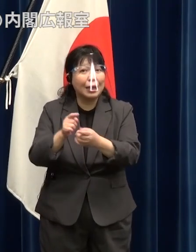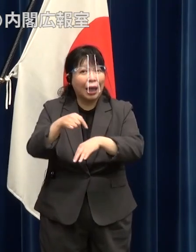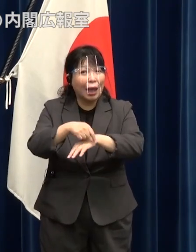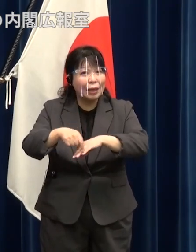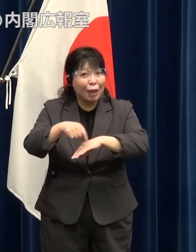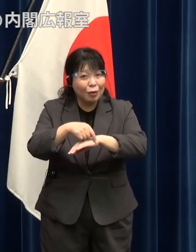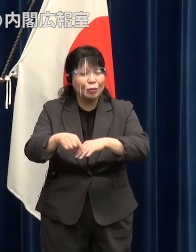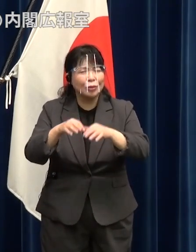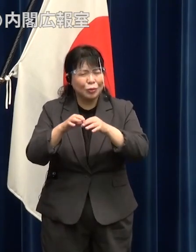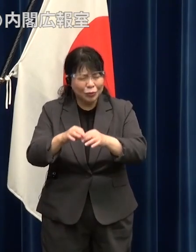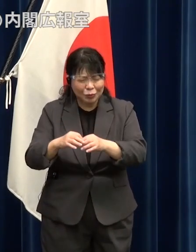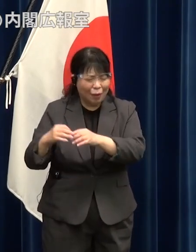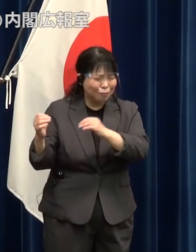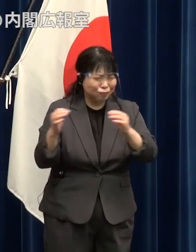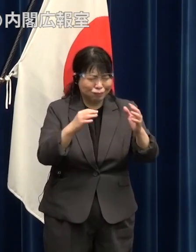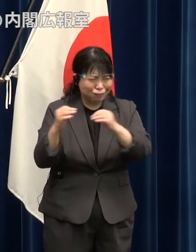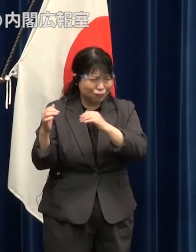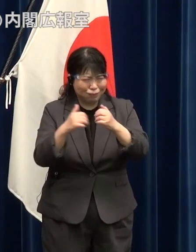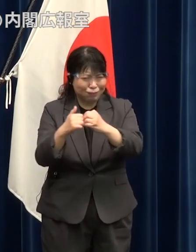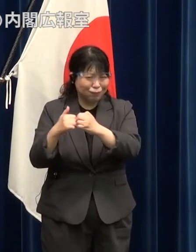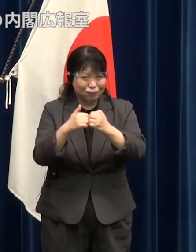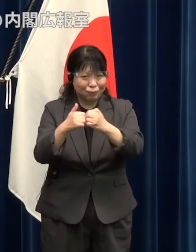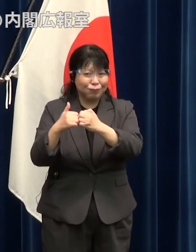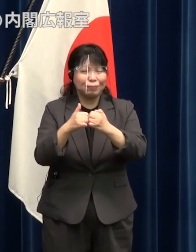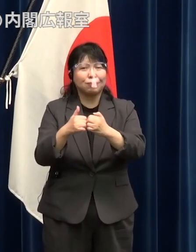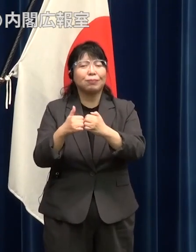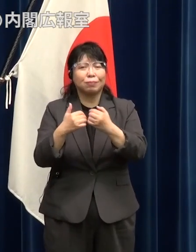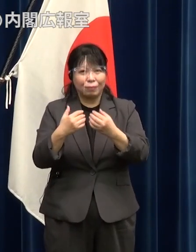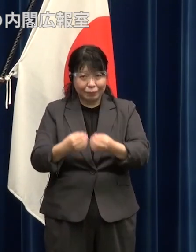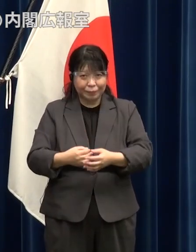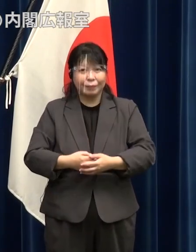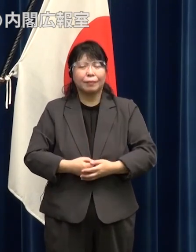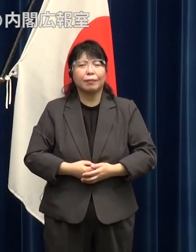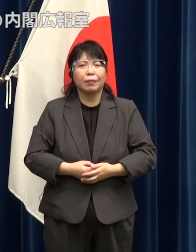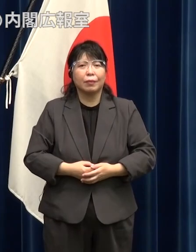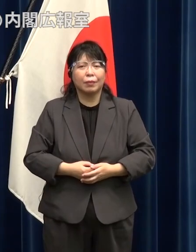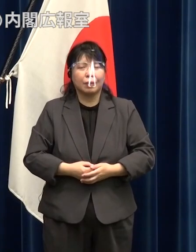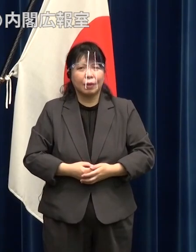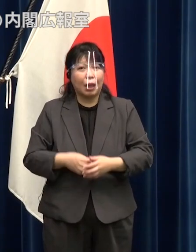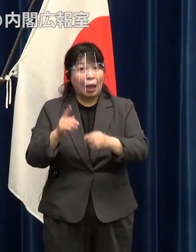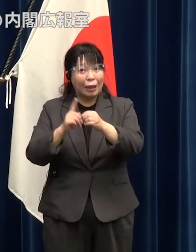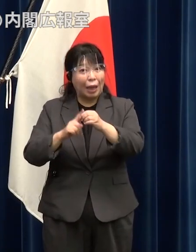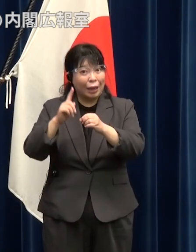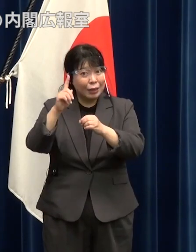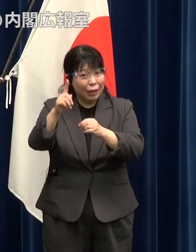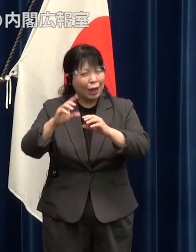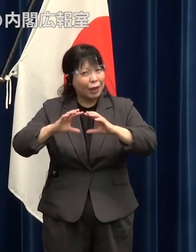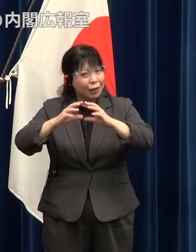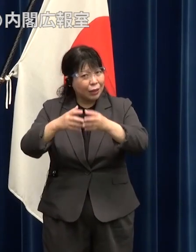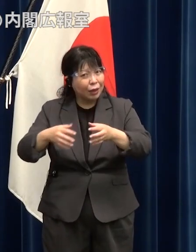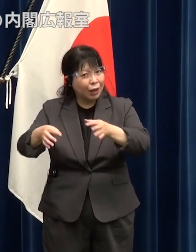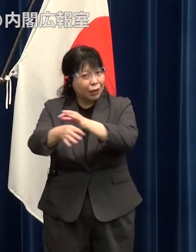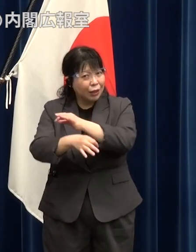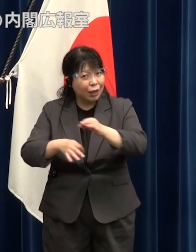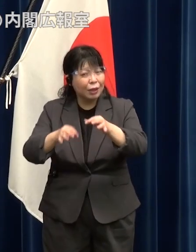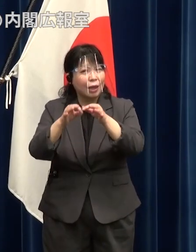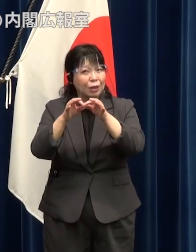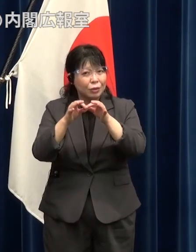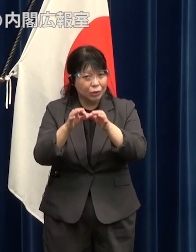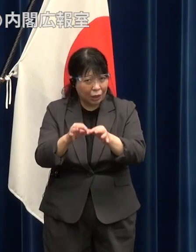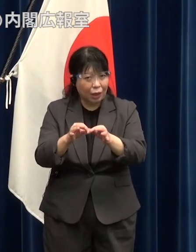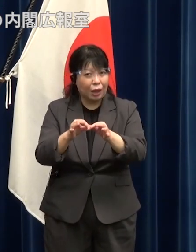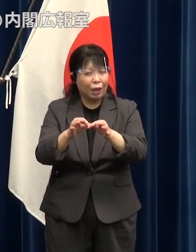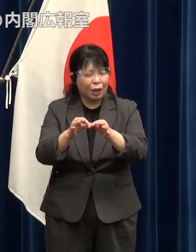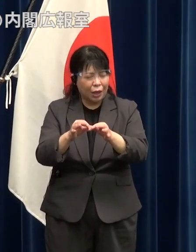発な論戦が行われました。来年の世界経済については時を